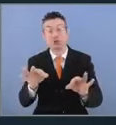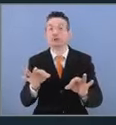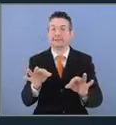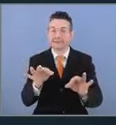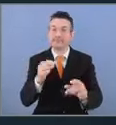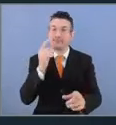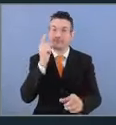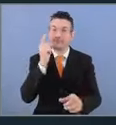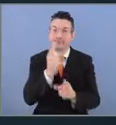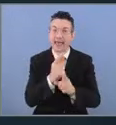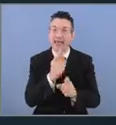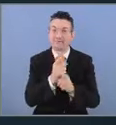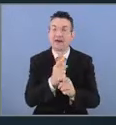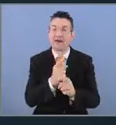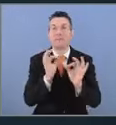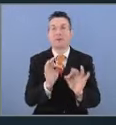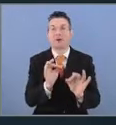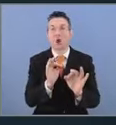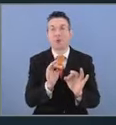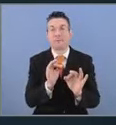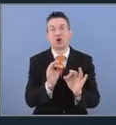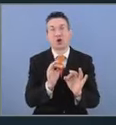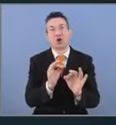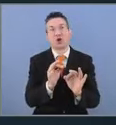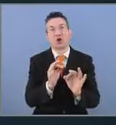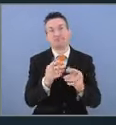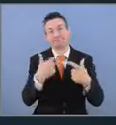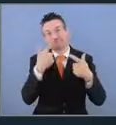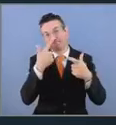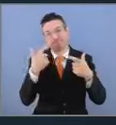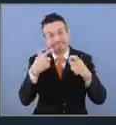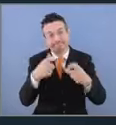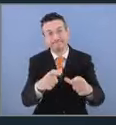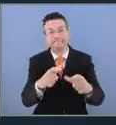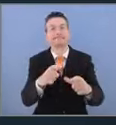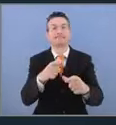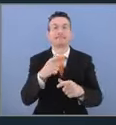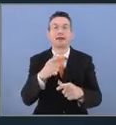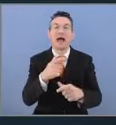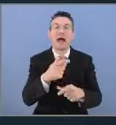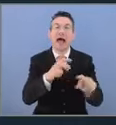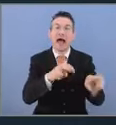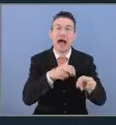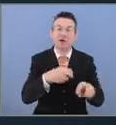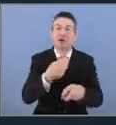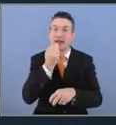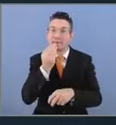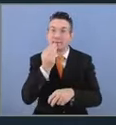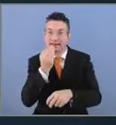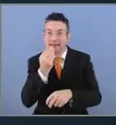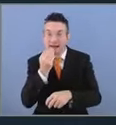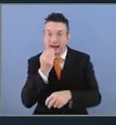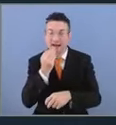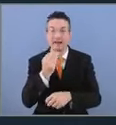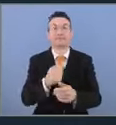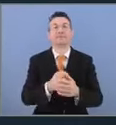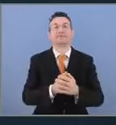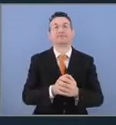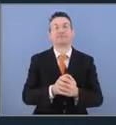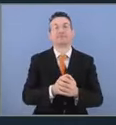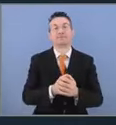non può non partire dal settore agroalimentare e dall'agricoltura stessa. Per quanto